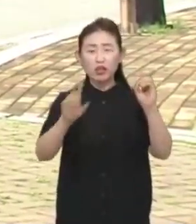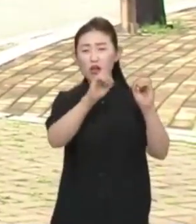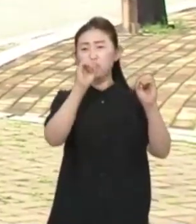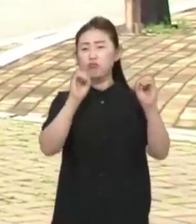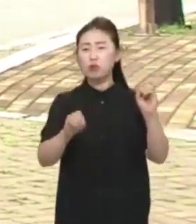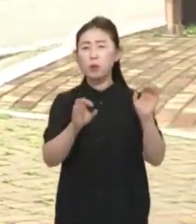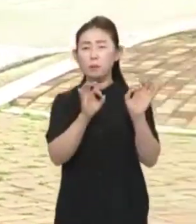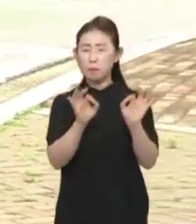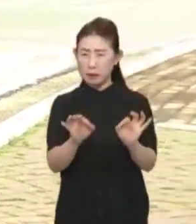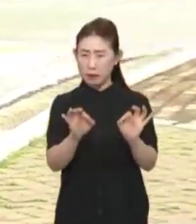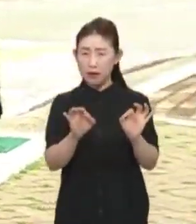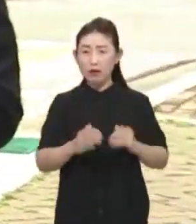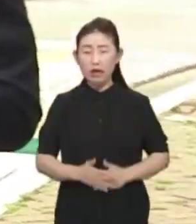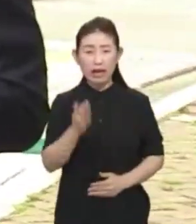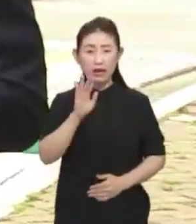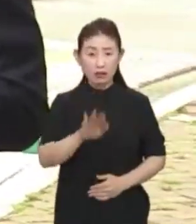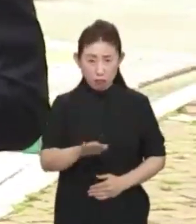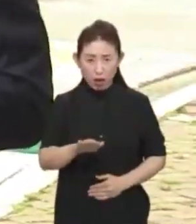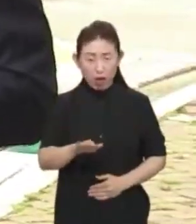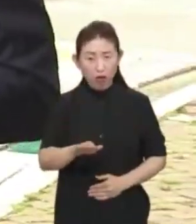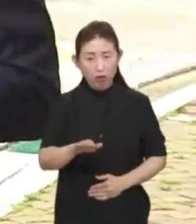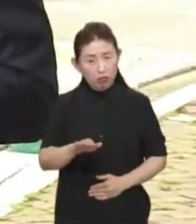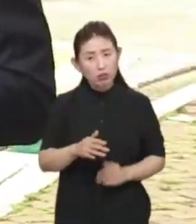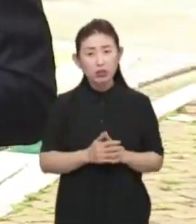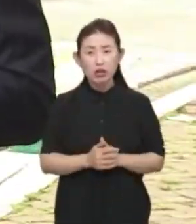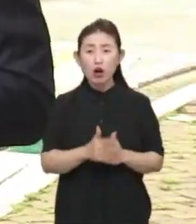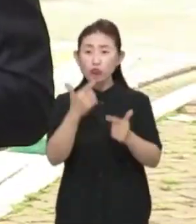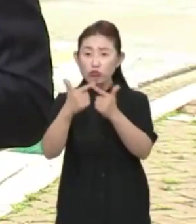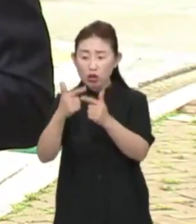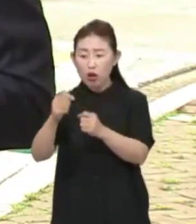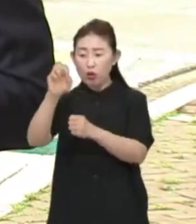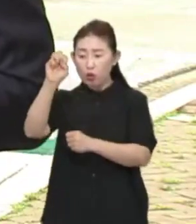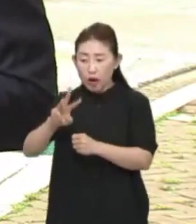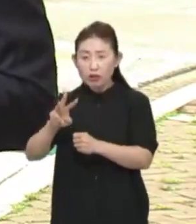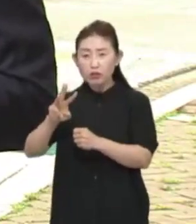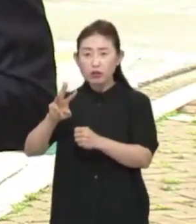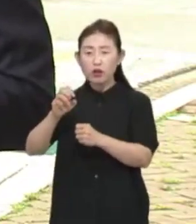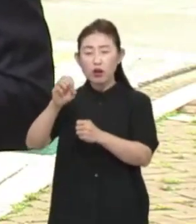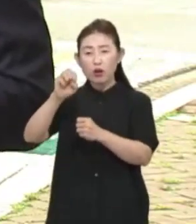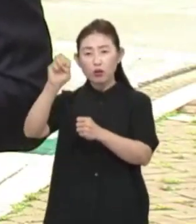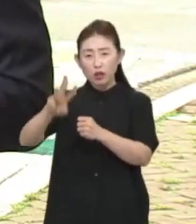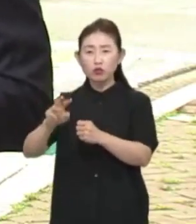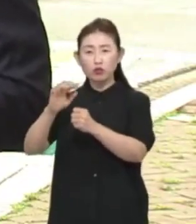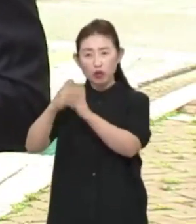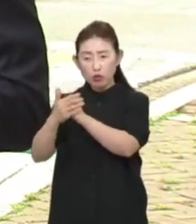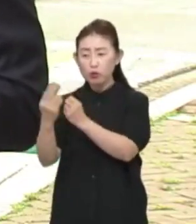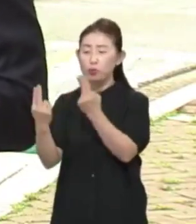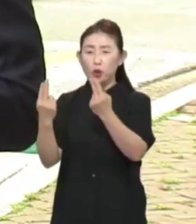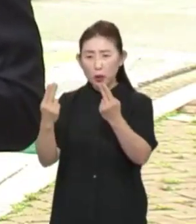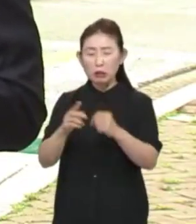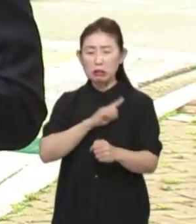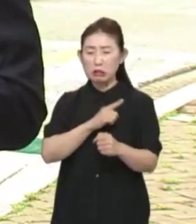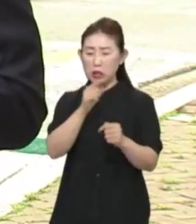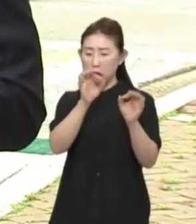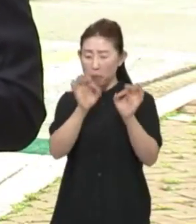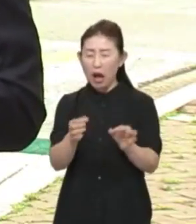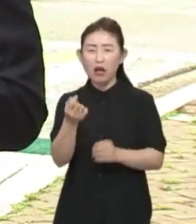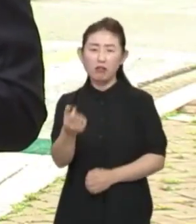0.01% 하락했습니다. 그러나 이 같은 수치는 부산이나 대구, 광주 등 다른 광역시에 비해서 가장 적은